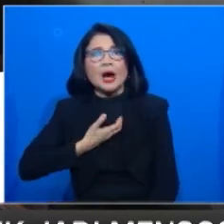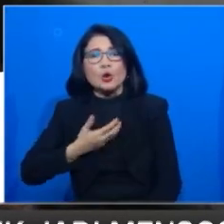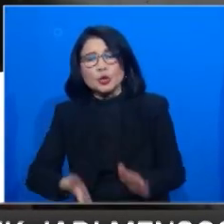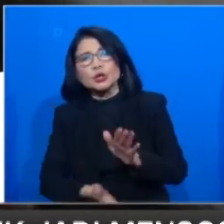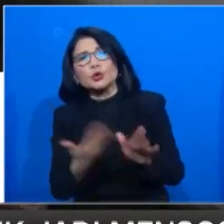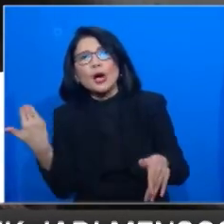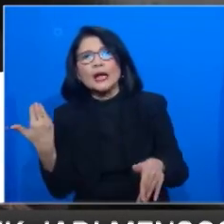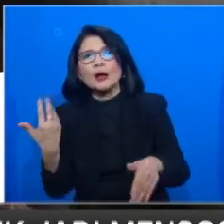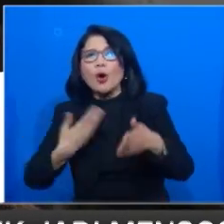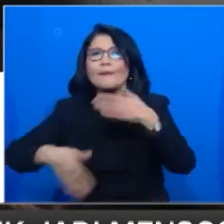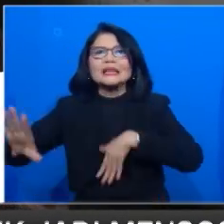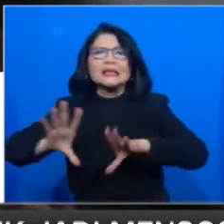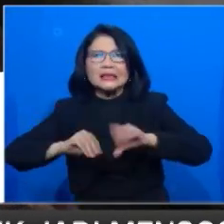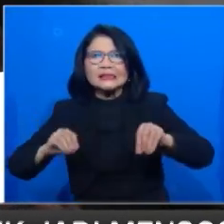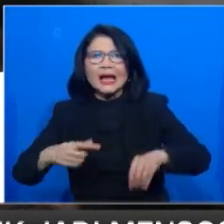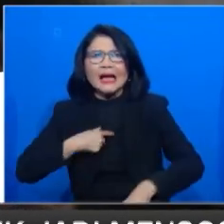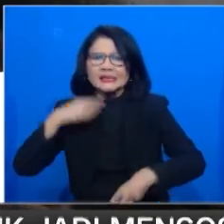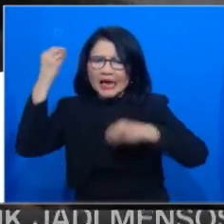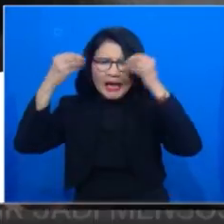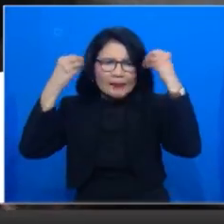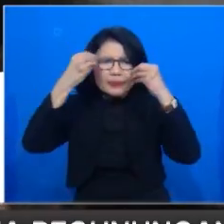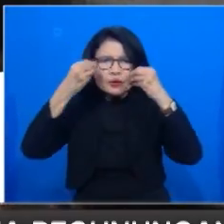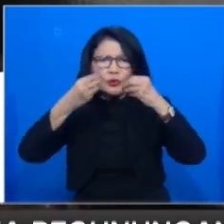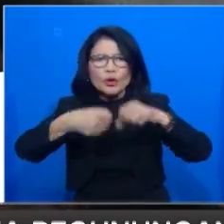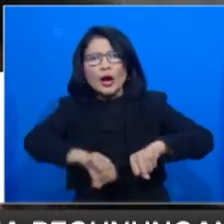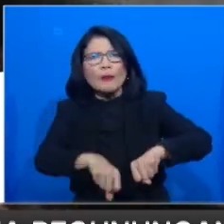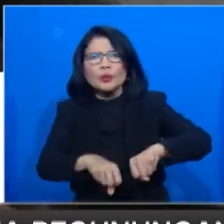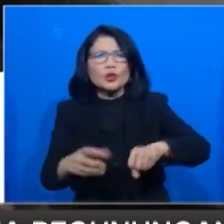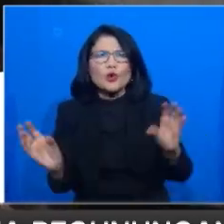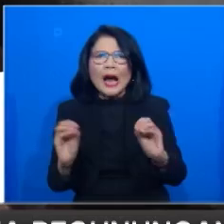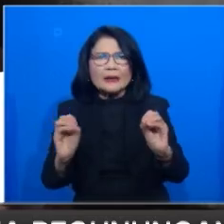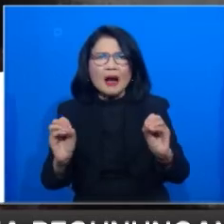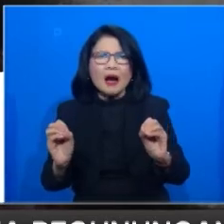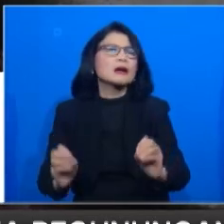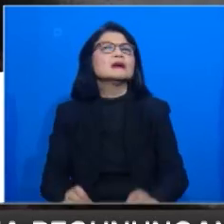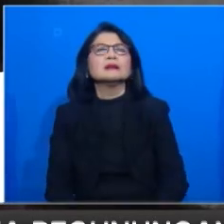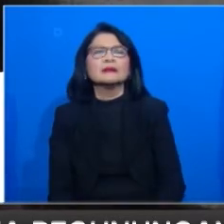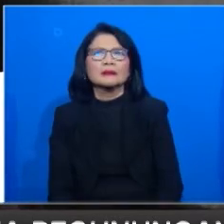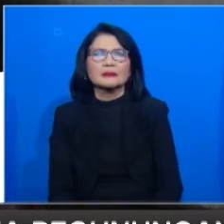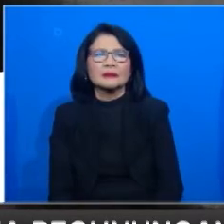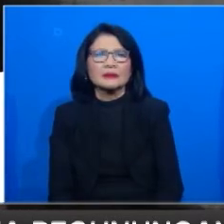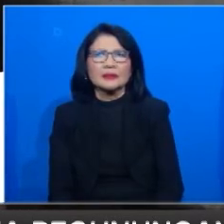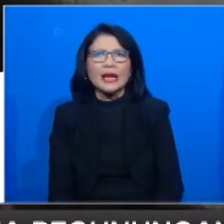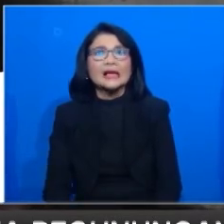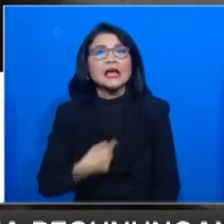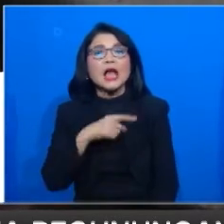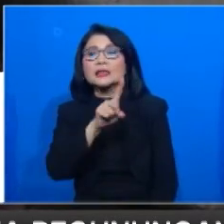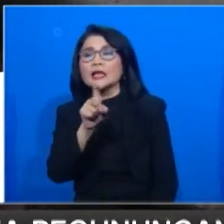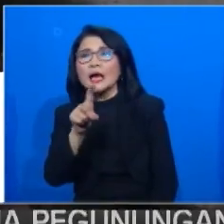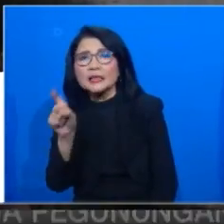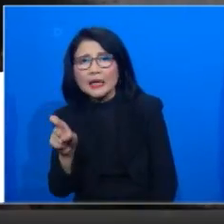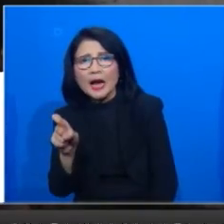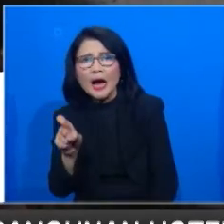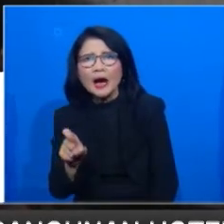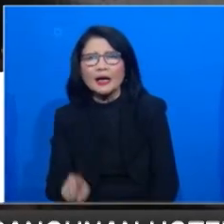berangkat kerja. Terus saya bingung kenapa saya nggak ada motor saya di depan. Terus ternyata saya tanya ke